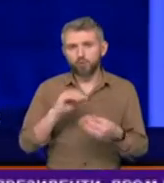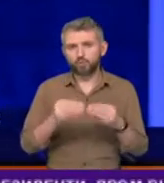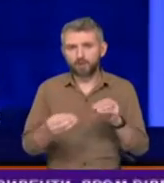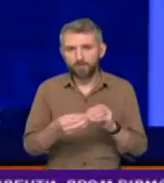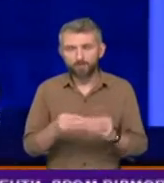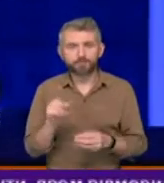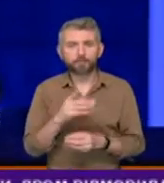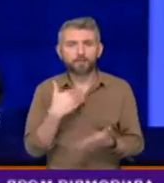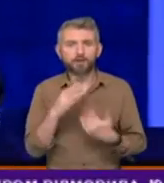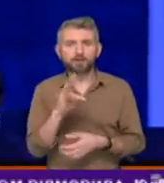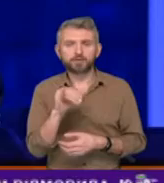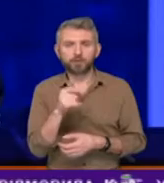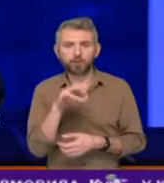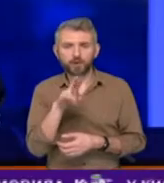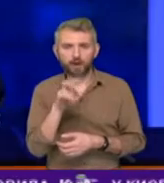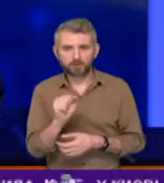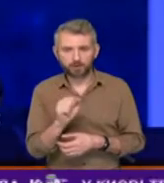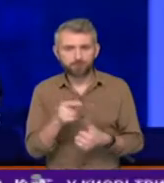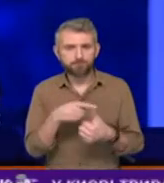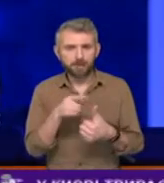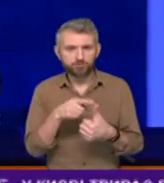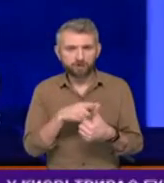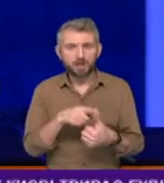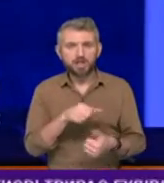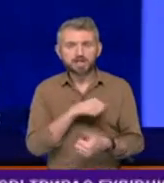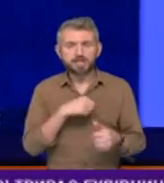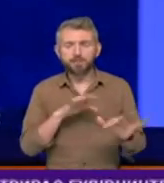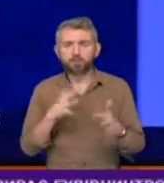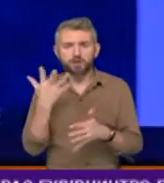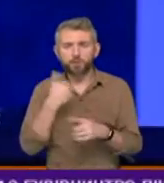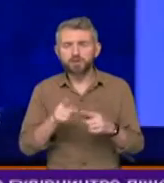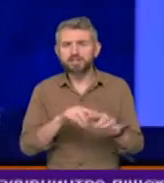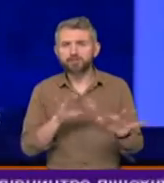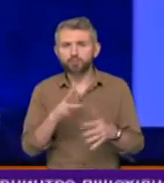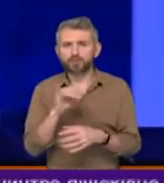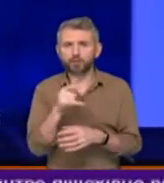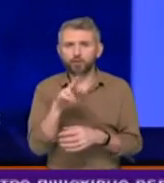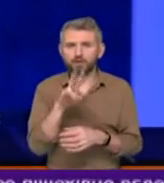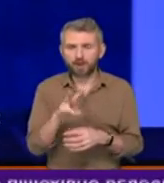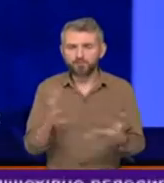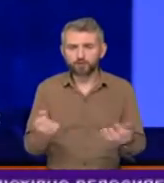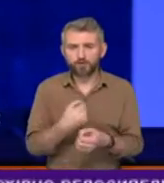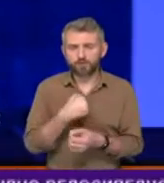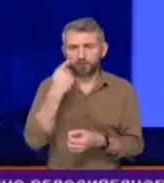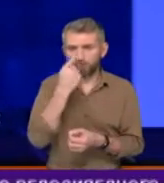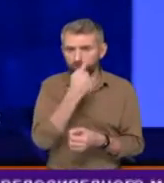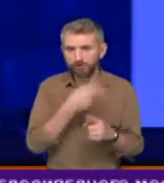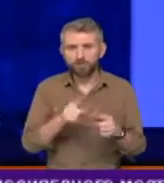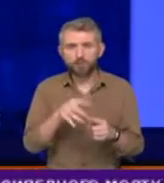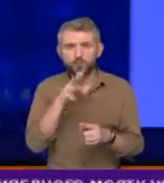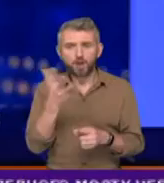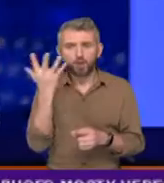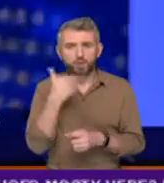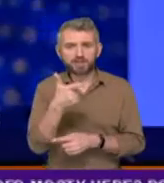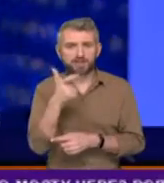стосується Нігояна, пункт перший. В самі події, коли це відбулося, Нігоян врятував мені очі. В цей момент, коли стріляли